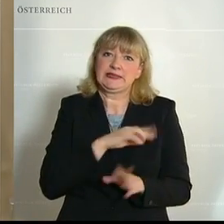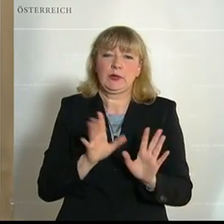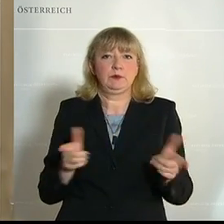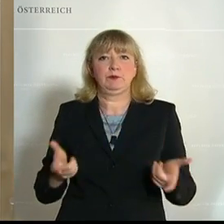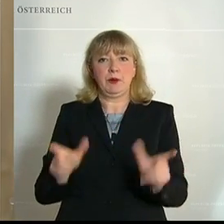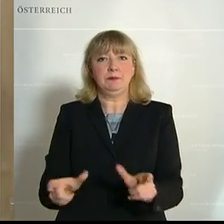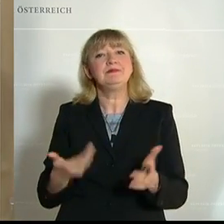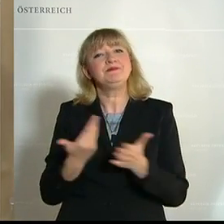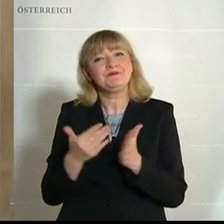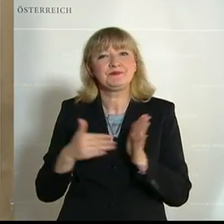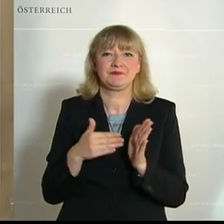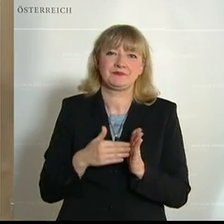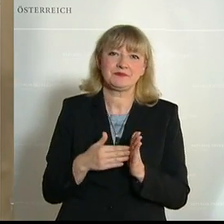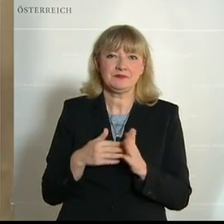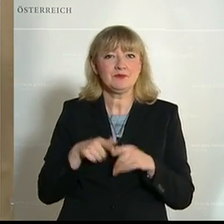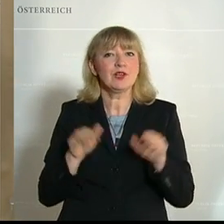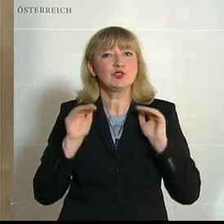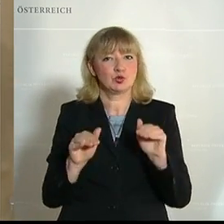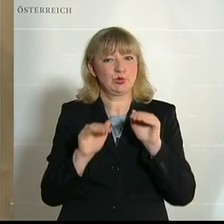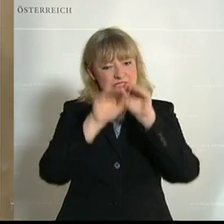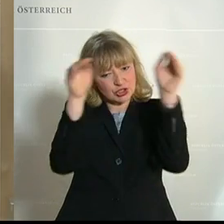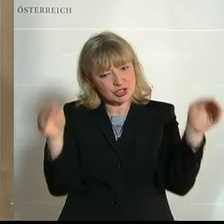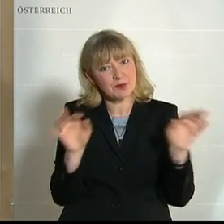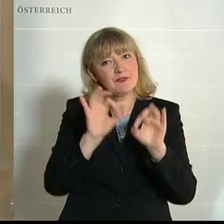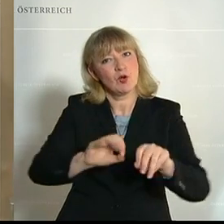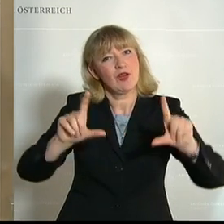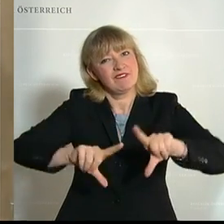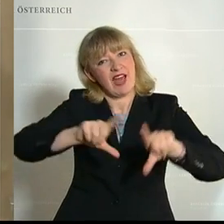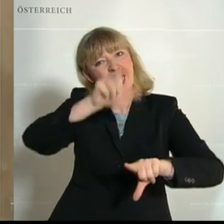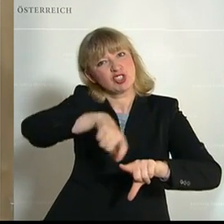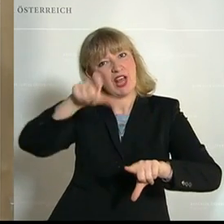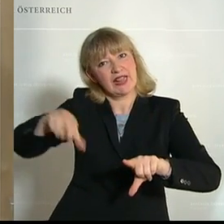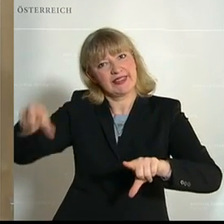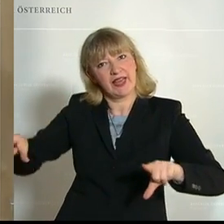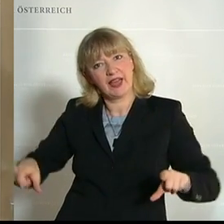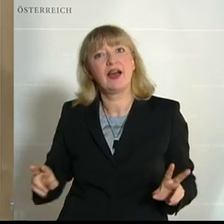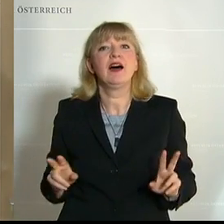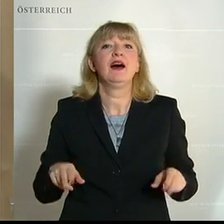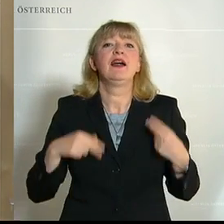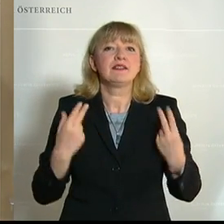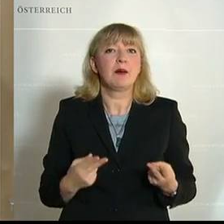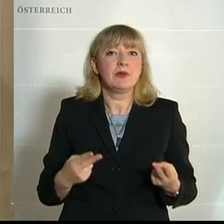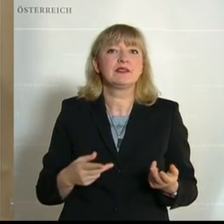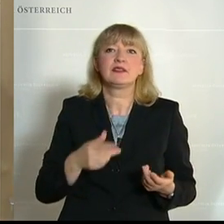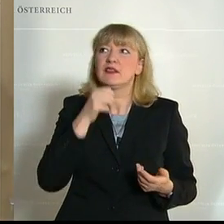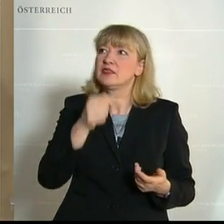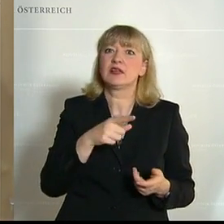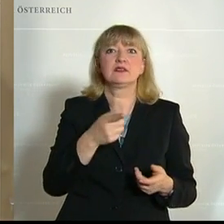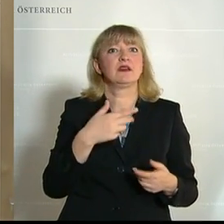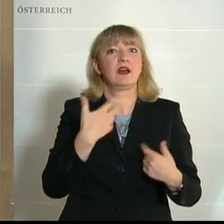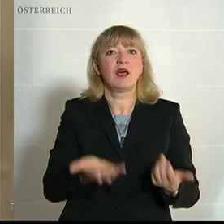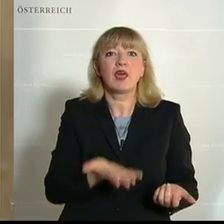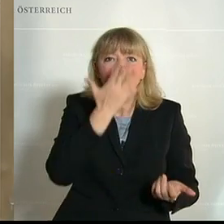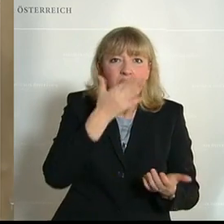abzufedern, brauchen wir diesen Schutzschirm für die Veranstalter, damit sie nicht dann auf den Kosten sitzen